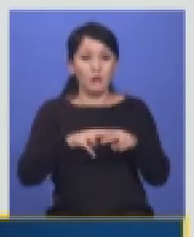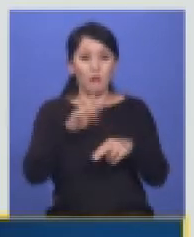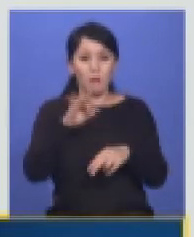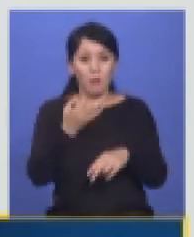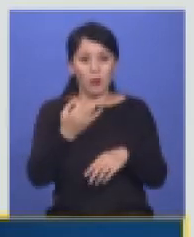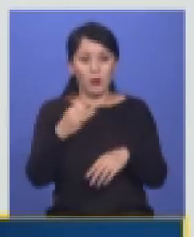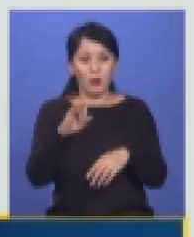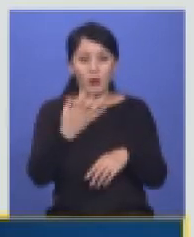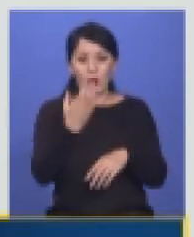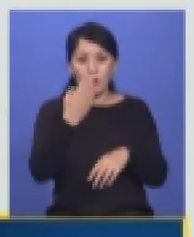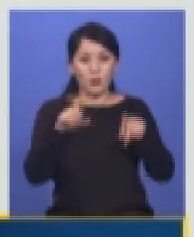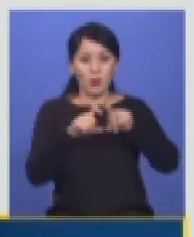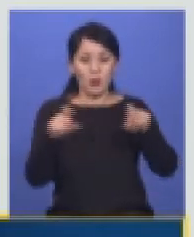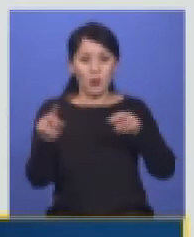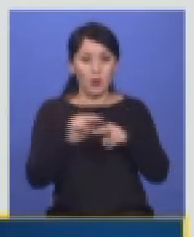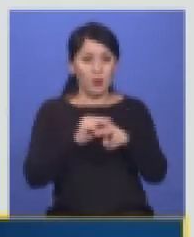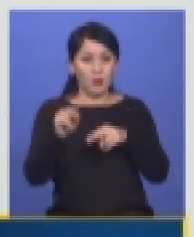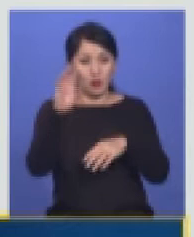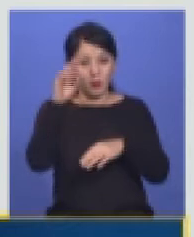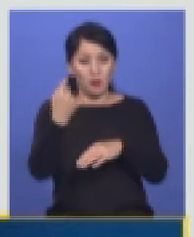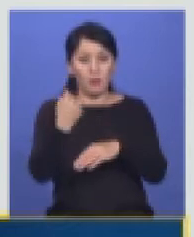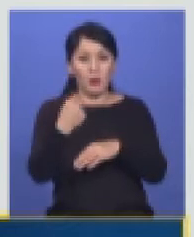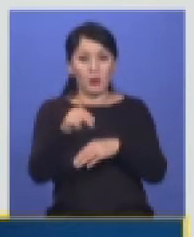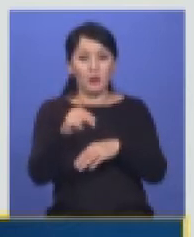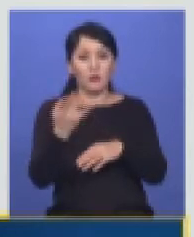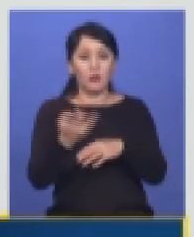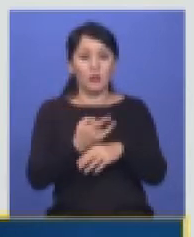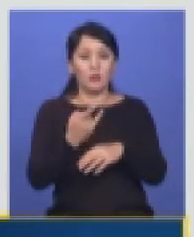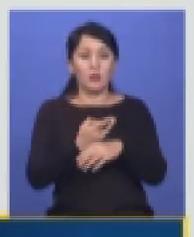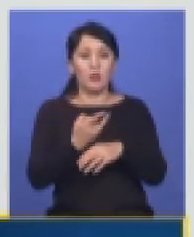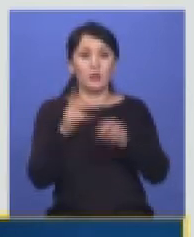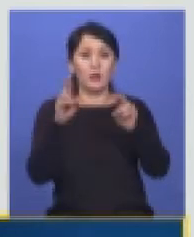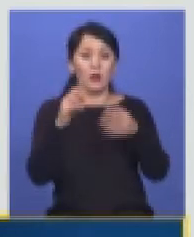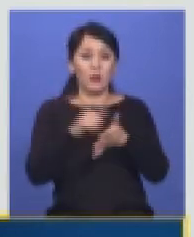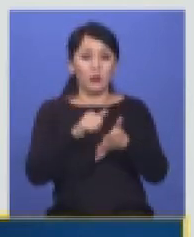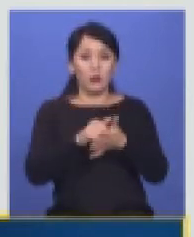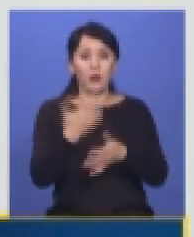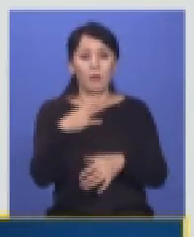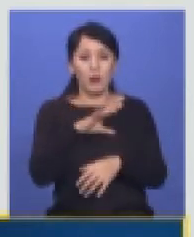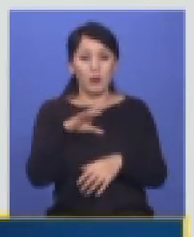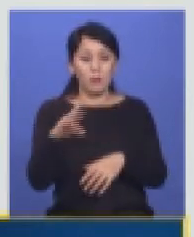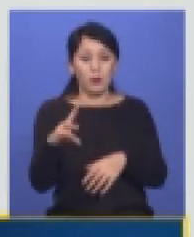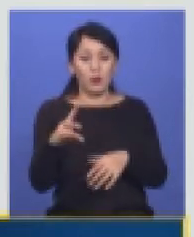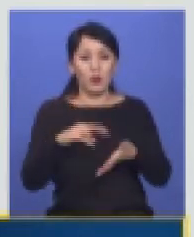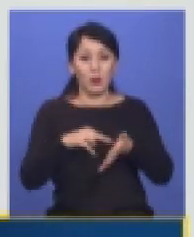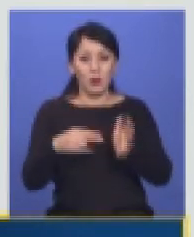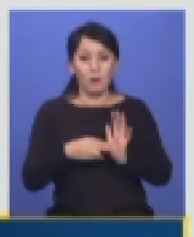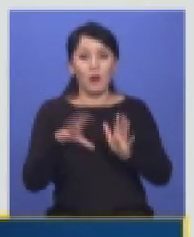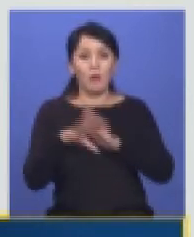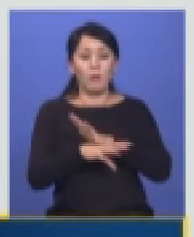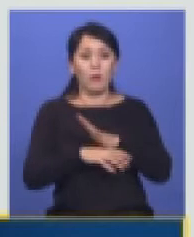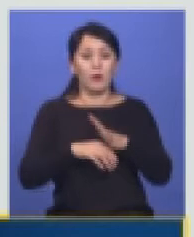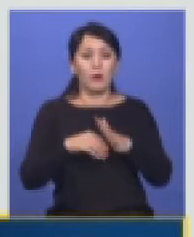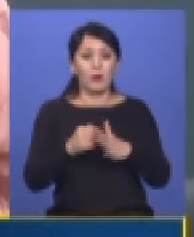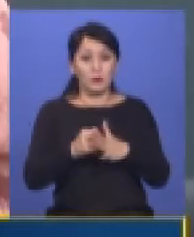Сағдиев жылу жүйесін жөндеу бойынша мемлекеттік сатып алудың жалған шарттарын жасау жолымен 5 миллион теңге соммасында бюджет қаражатын жымқырды